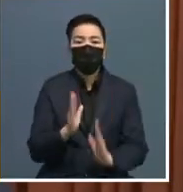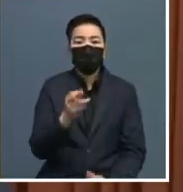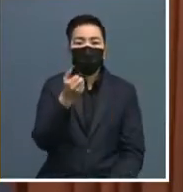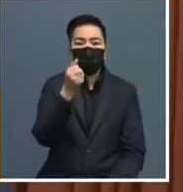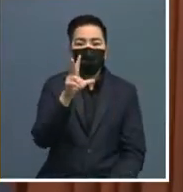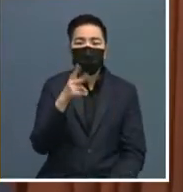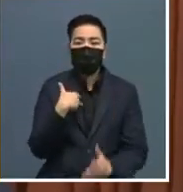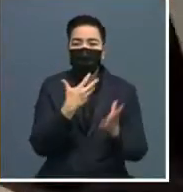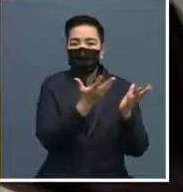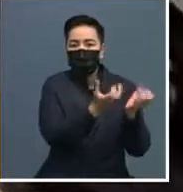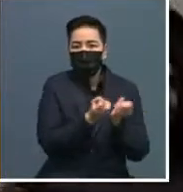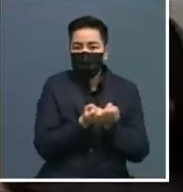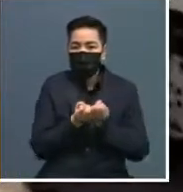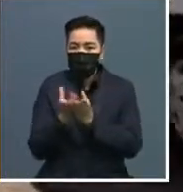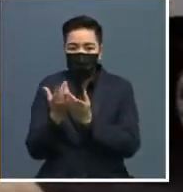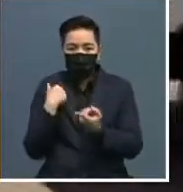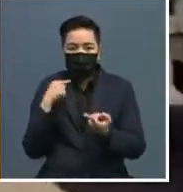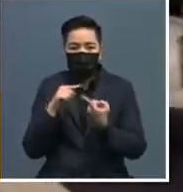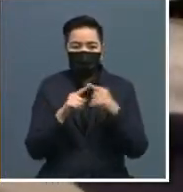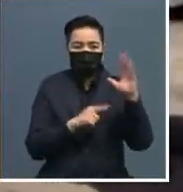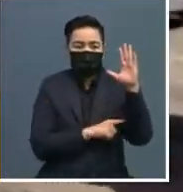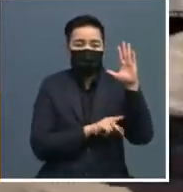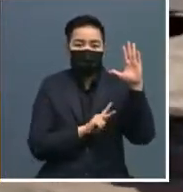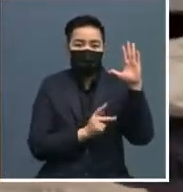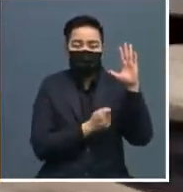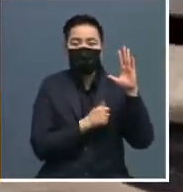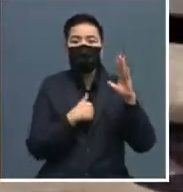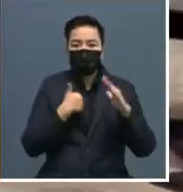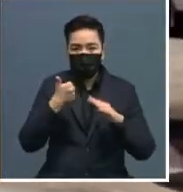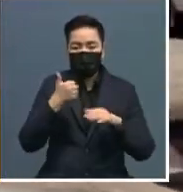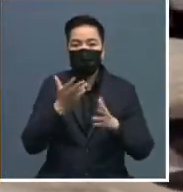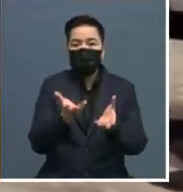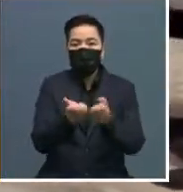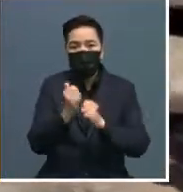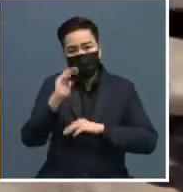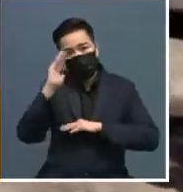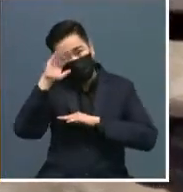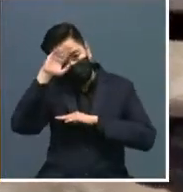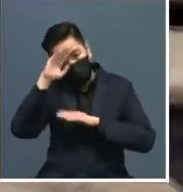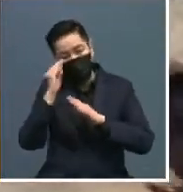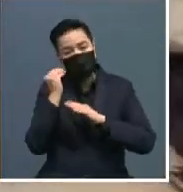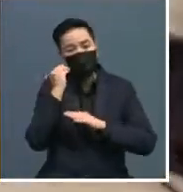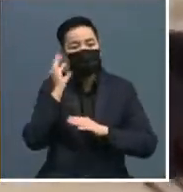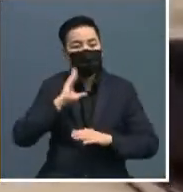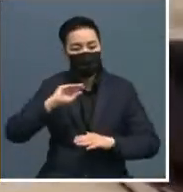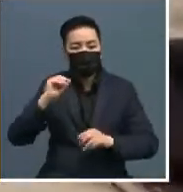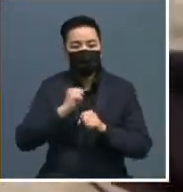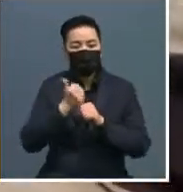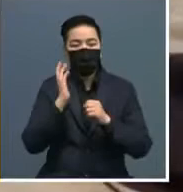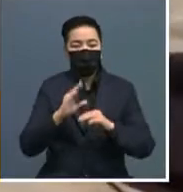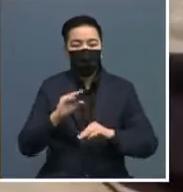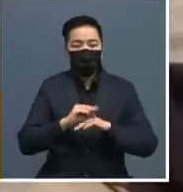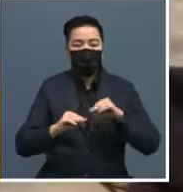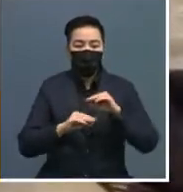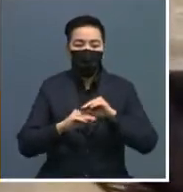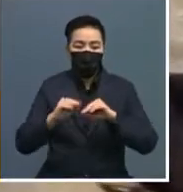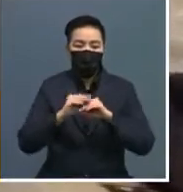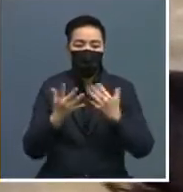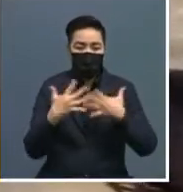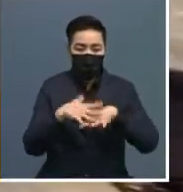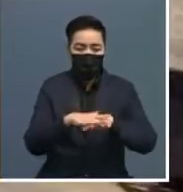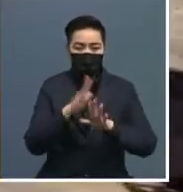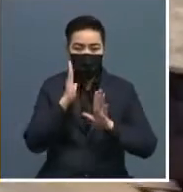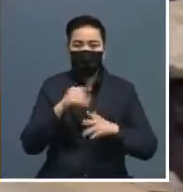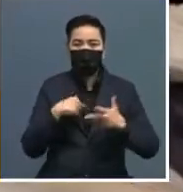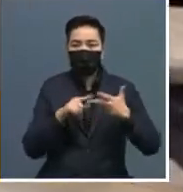ส่งโดยตลอดนะครับเนื่องจากจังหวัดกระบี่เนี่ยมีศักยภาพรองรับรักษาผู้ป่วยได้และในส่วนของผู้เข้าร่วมโครงการจะต้องเป็นผู้ป่ว